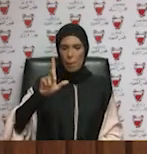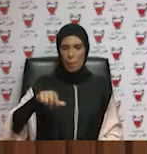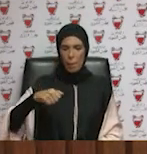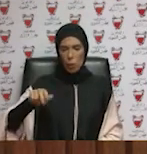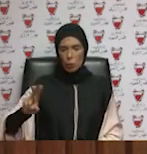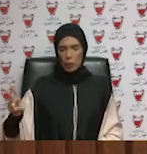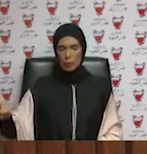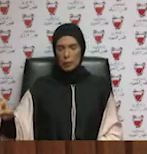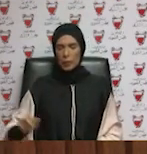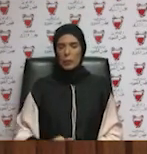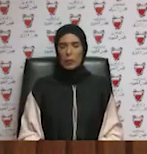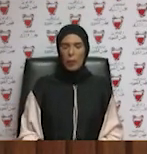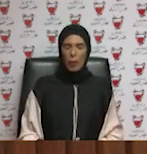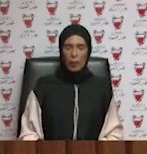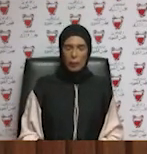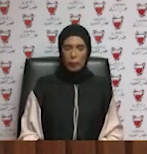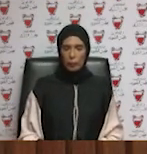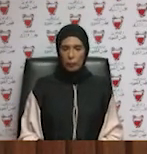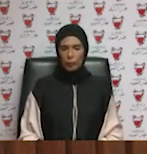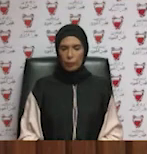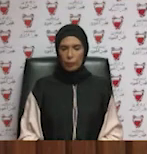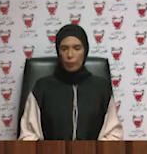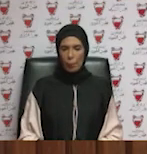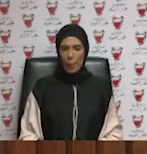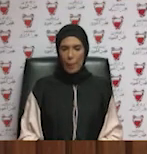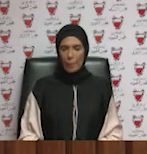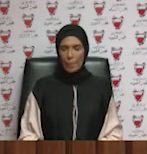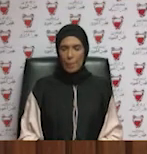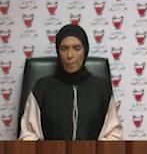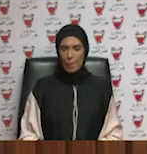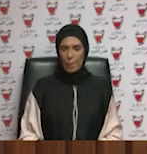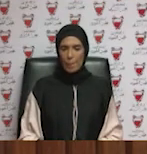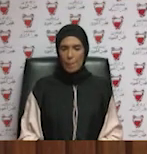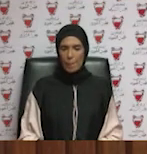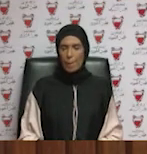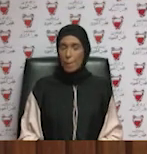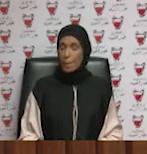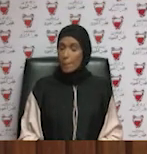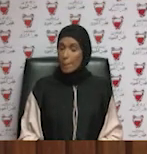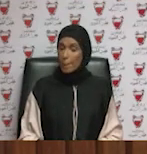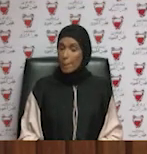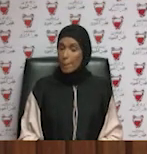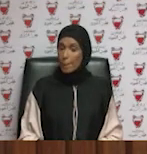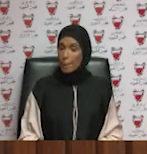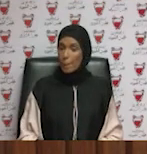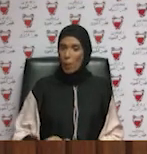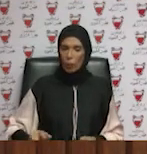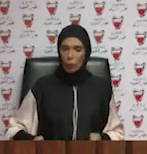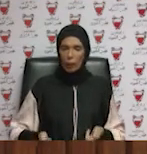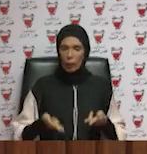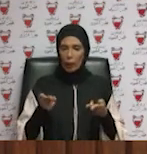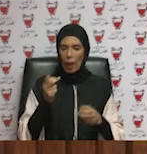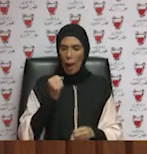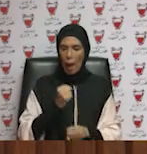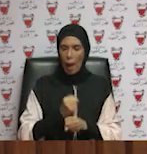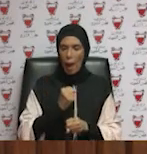المختلفة التي دائما نحاول بقدر الإمكان أن نرتقي بمستوى الأداء،